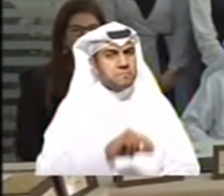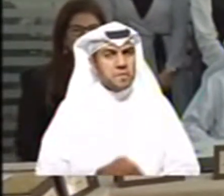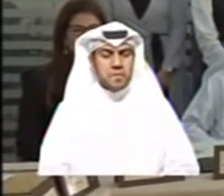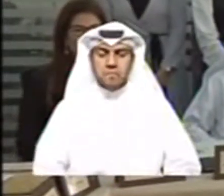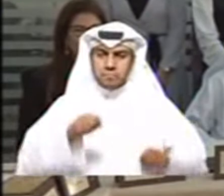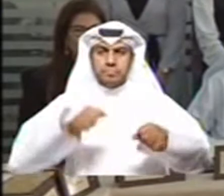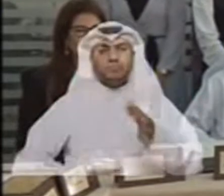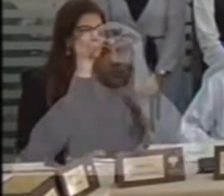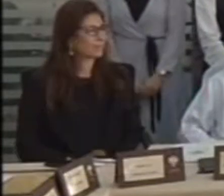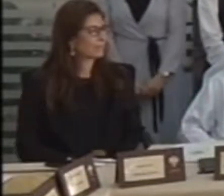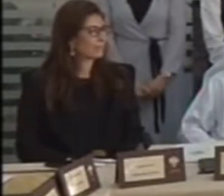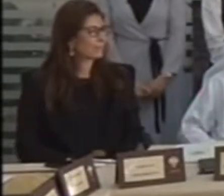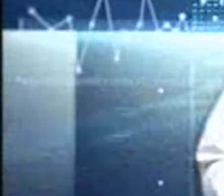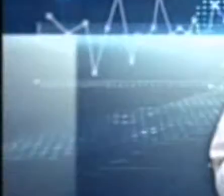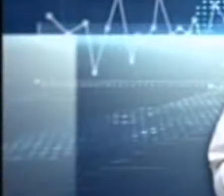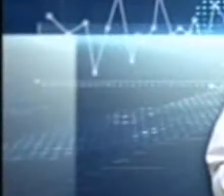المستقبل.